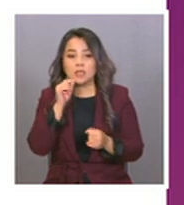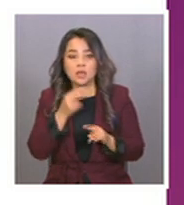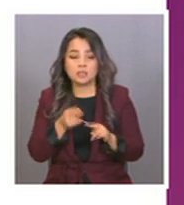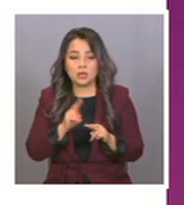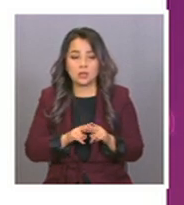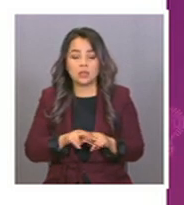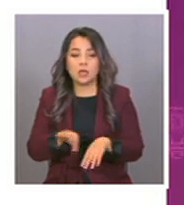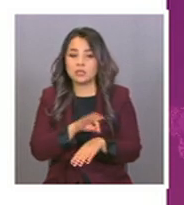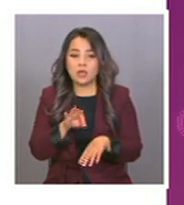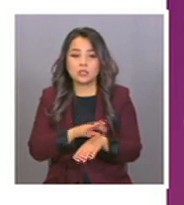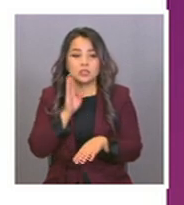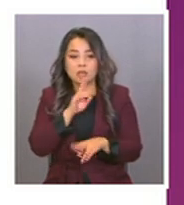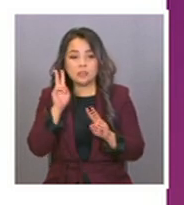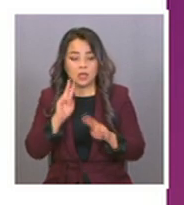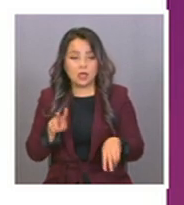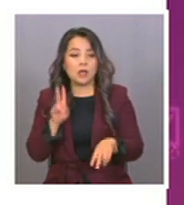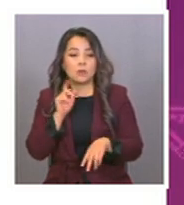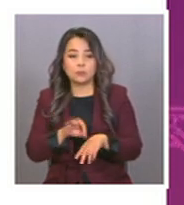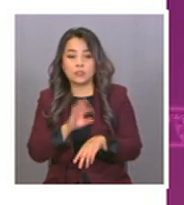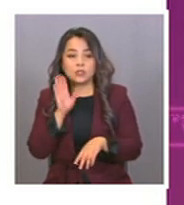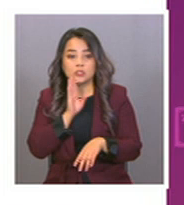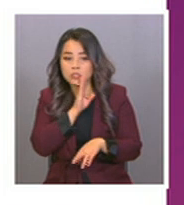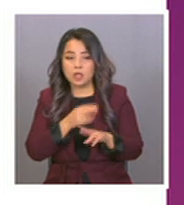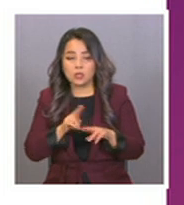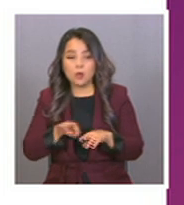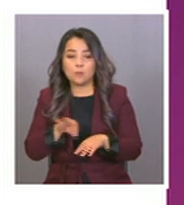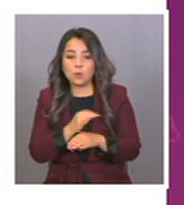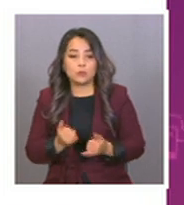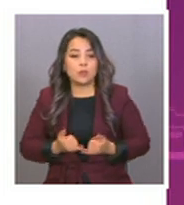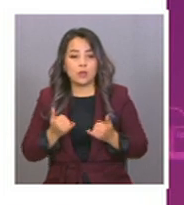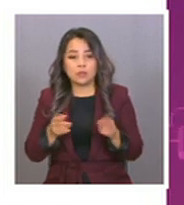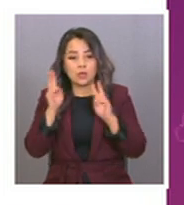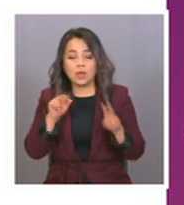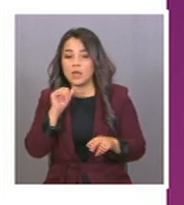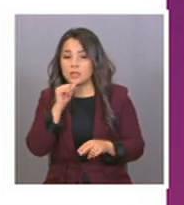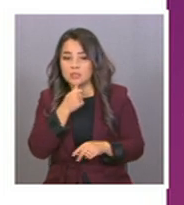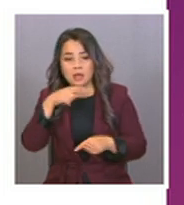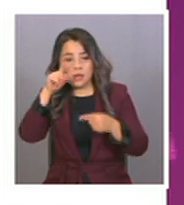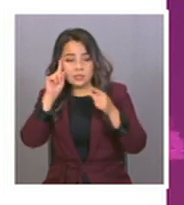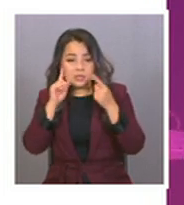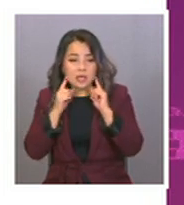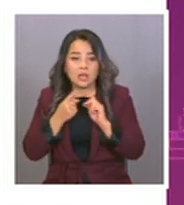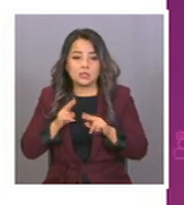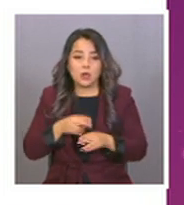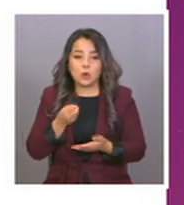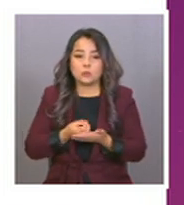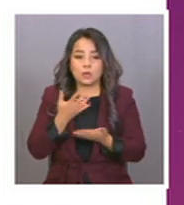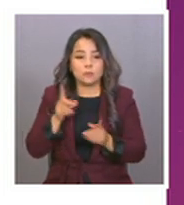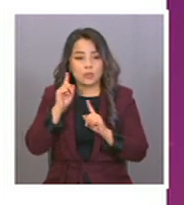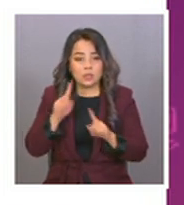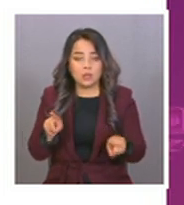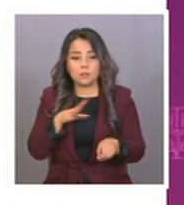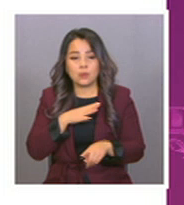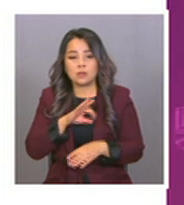білмес, жайсыз әйел ер қадырын білмес, жалқау адам тер қадырын білмес, жетесіз жігіт ел